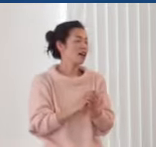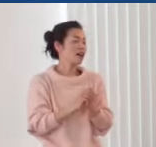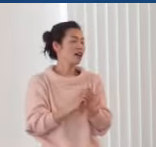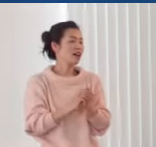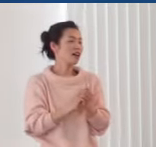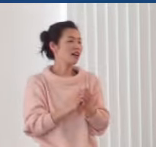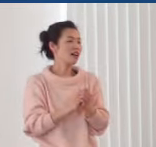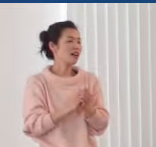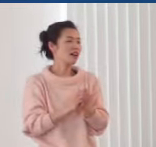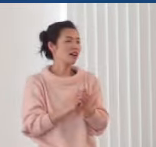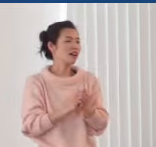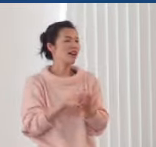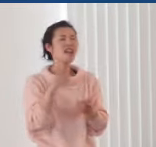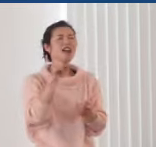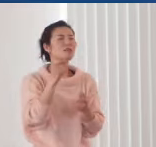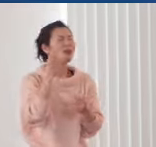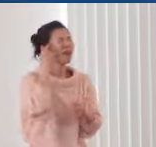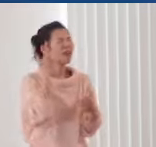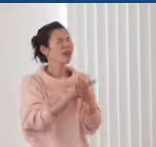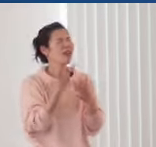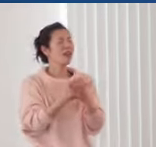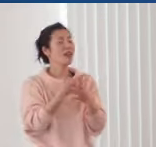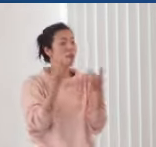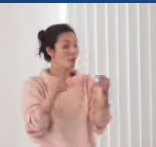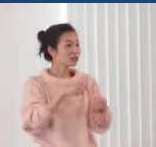つ、ね、でも